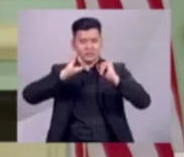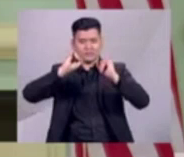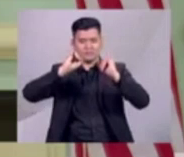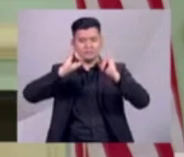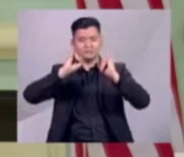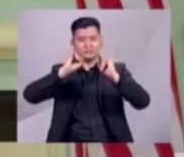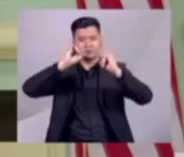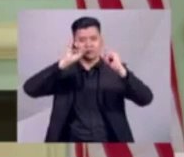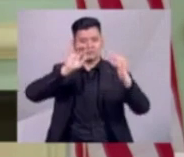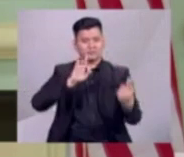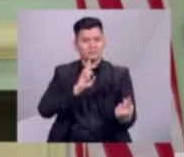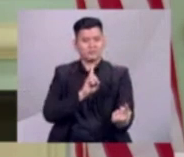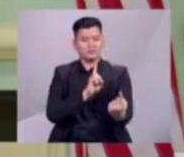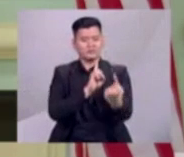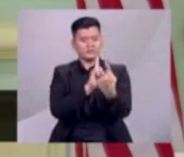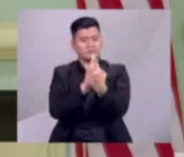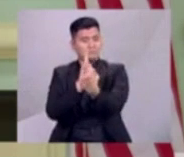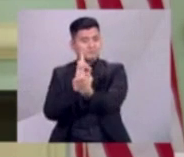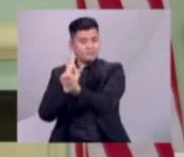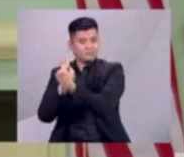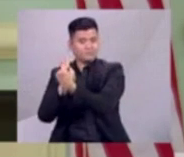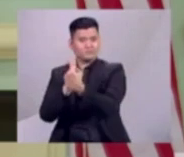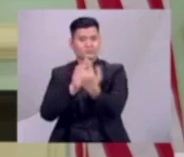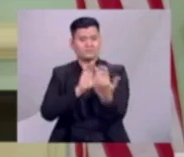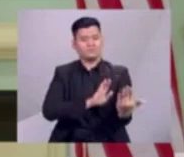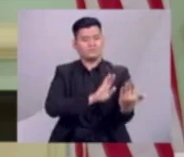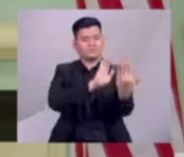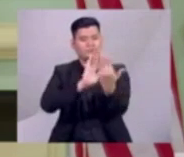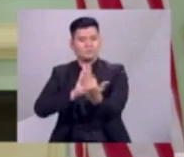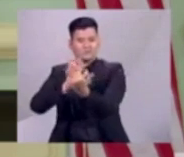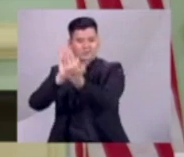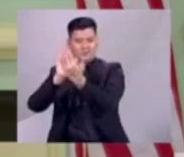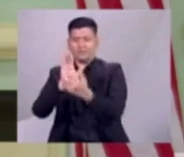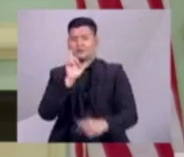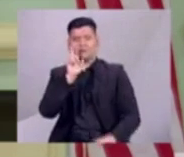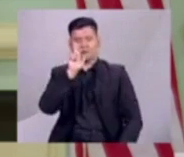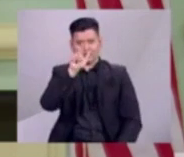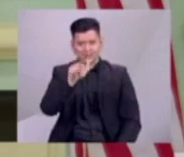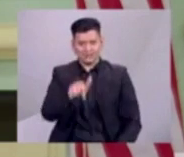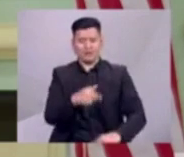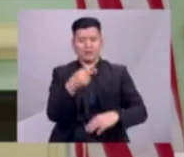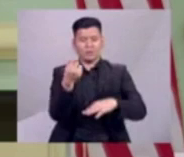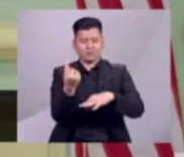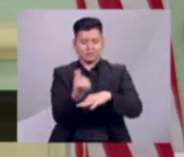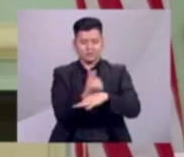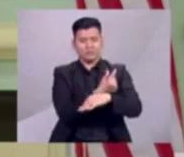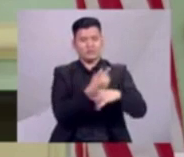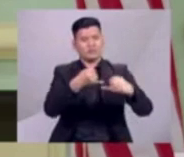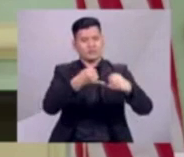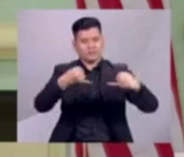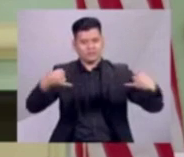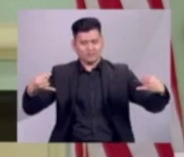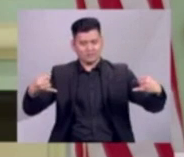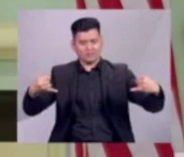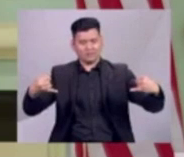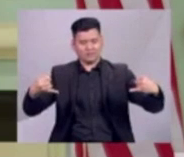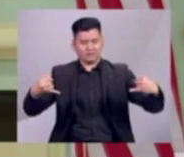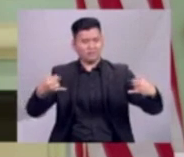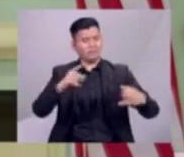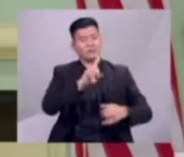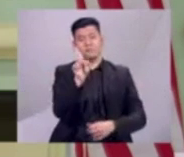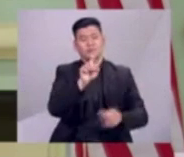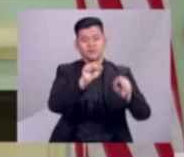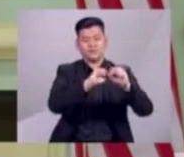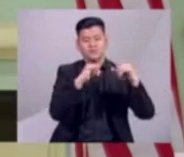jadi tidak perlu lagi di atas kalian ini juga termasuk juga kepada pihak swasta dan